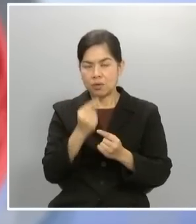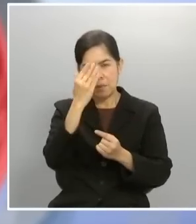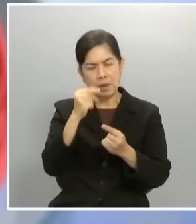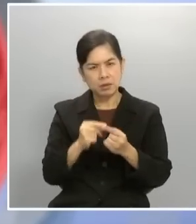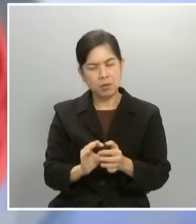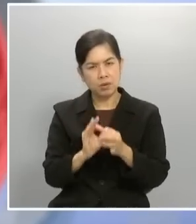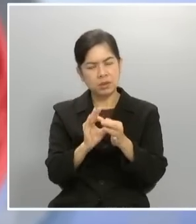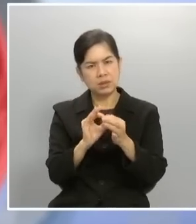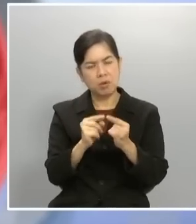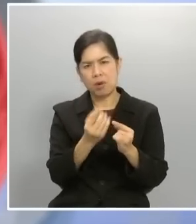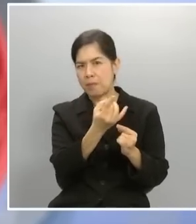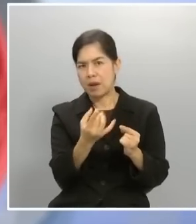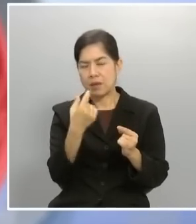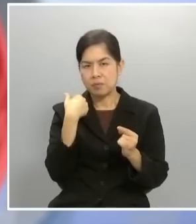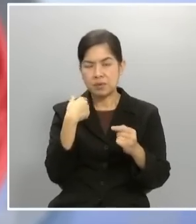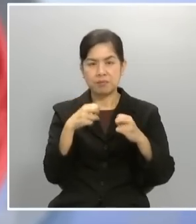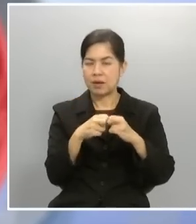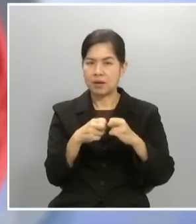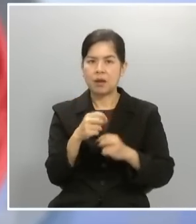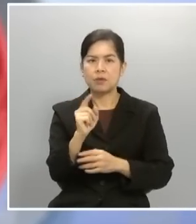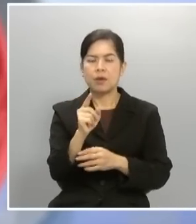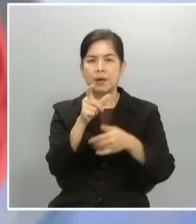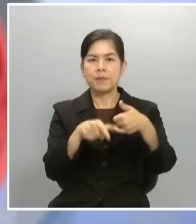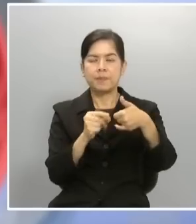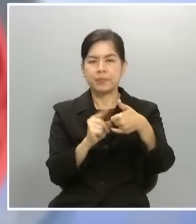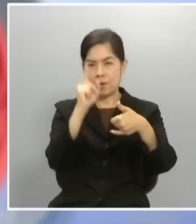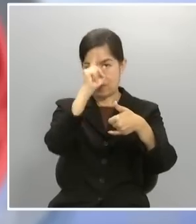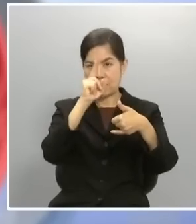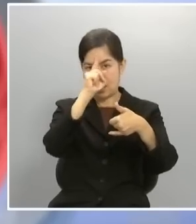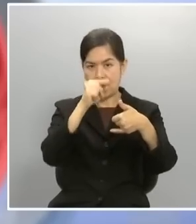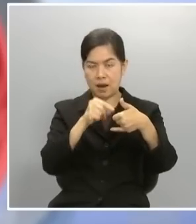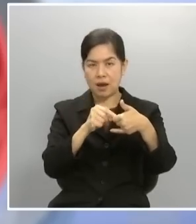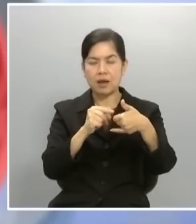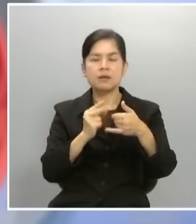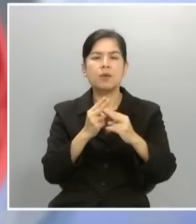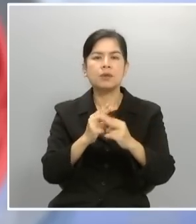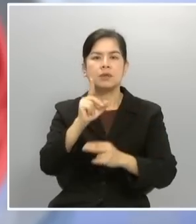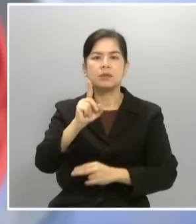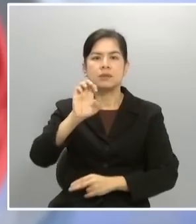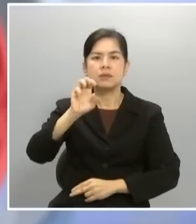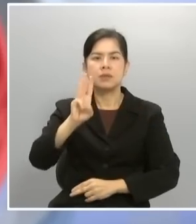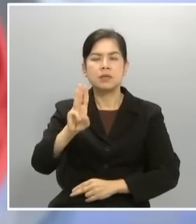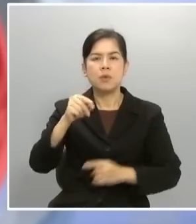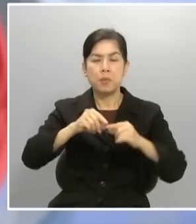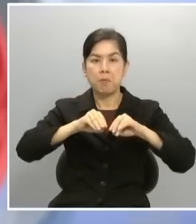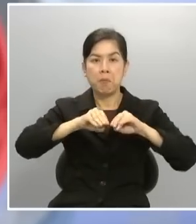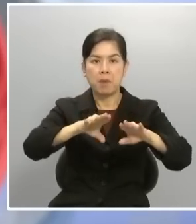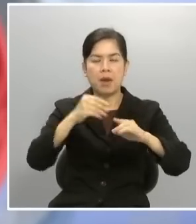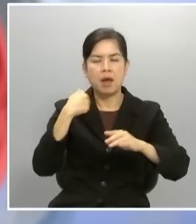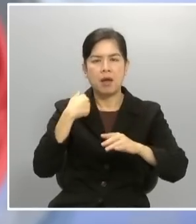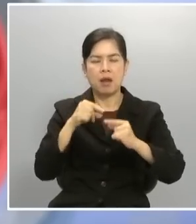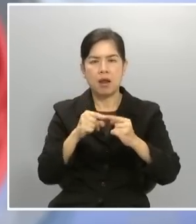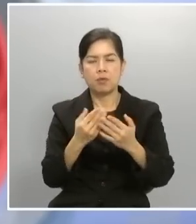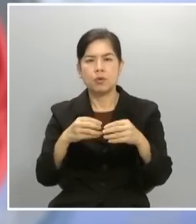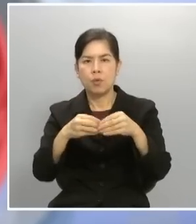อะไรขึ้นแล้วไปเป็นสิ่งที่คุณดิวซึ่งก็ถือว่าเป็นนักแสดงชื่อดังเนี่ยได้มีการเปิดีนี้ออกมาค่ะนำมาซึ่งตำรวจเองเนี่ยออก